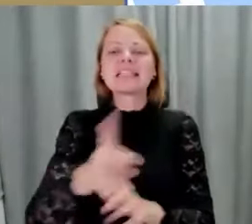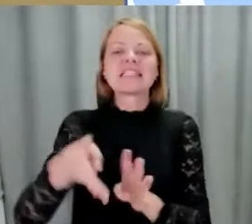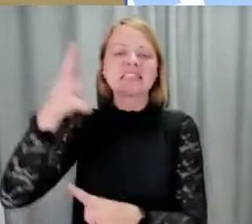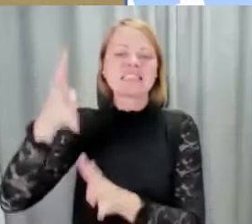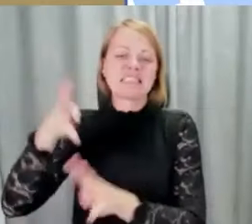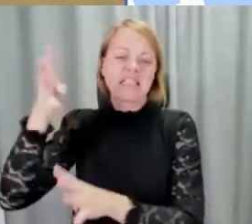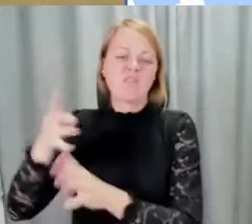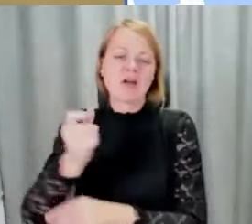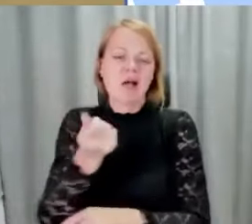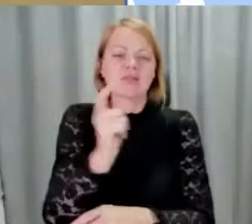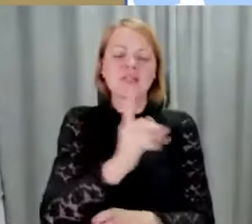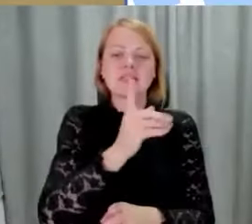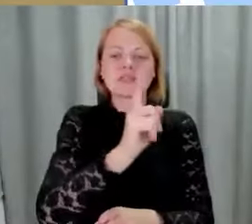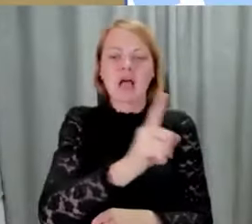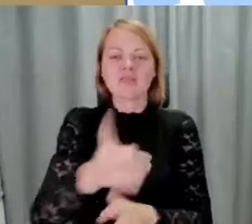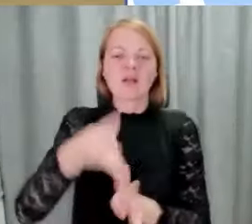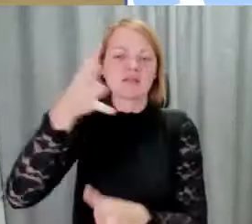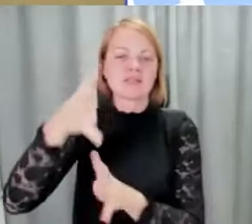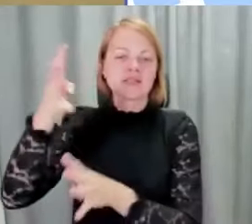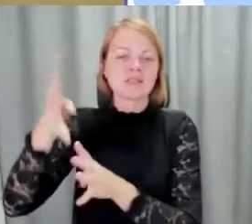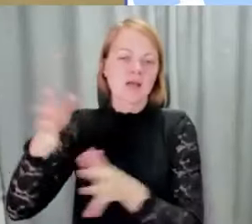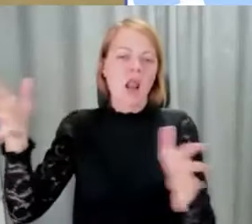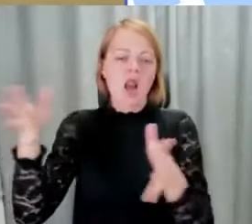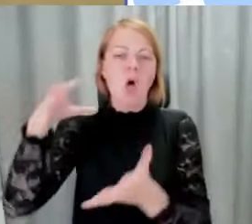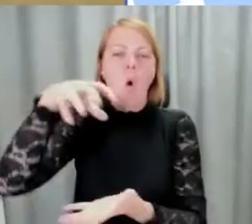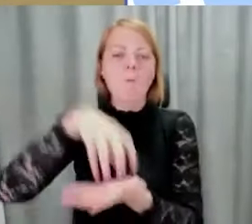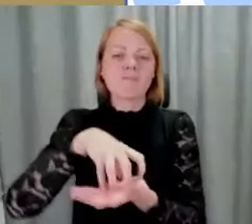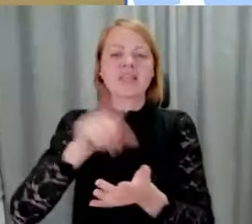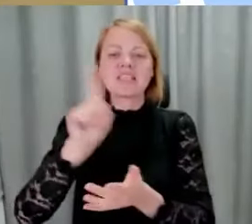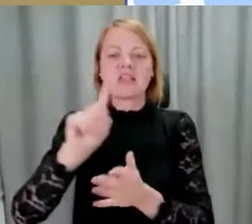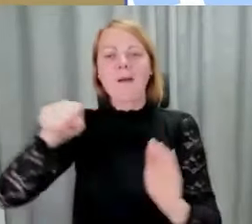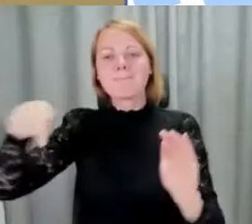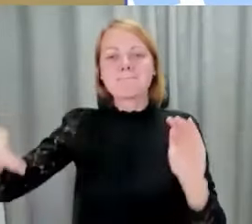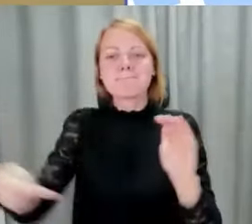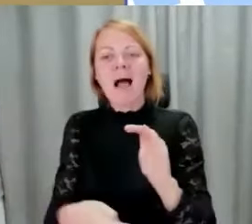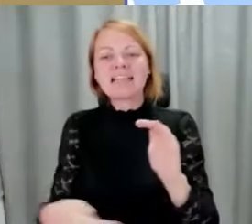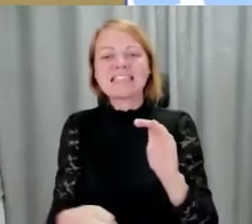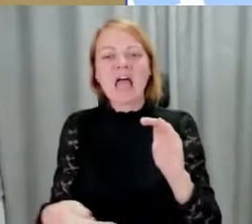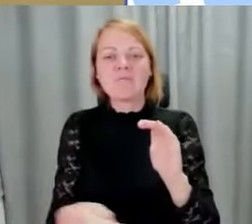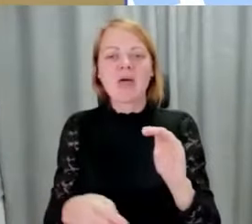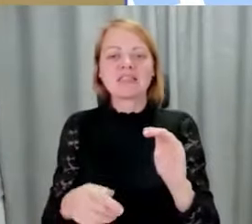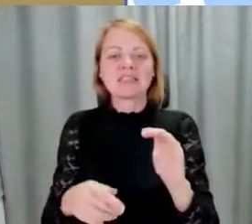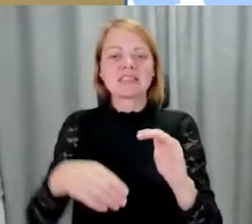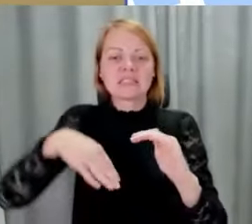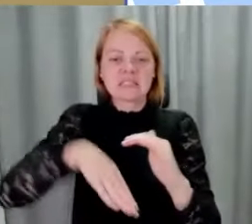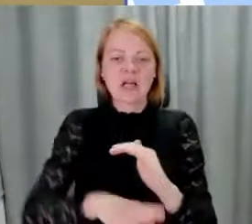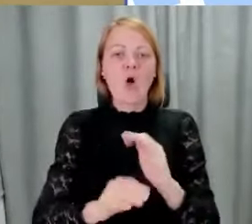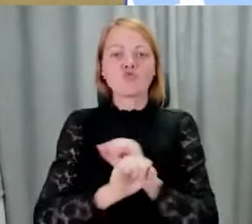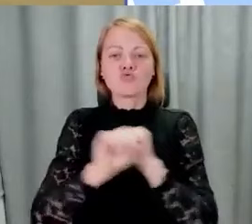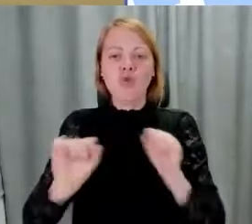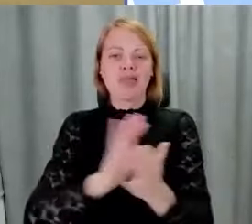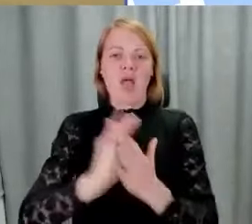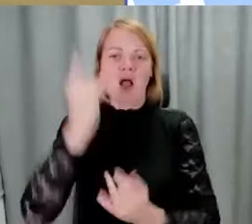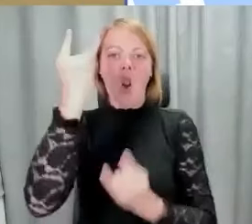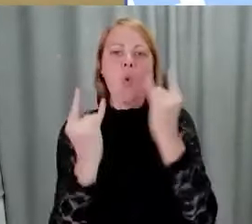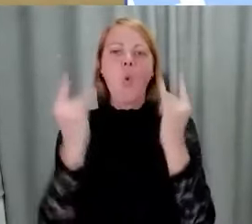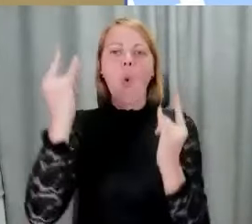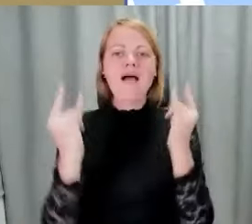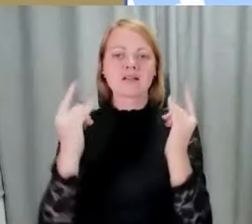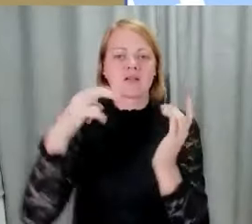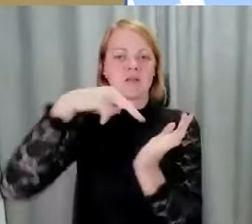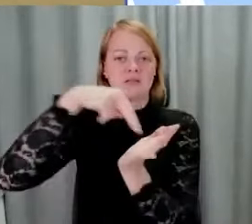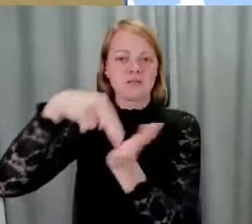daudzdzīvokļu dzīvojamai mājai vai lielākam objektam ir pazemes stāvs, kur ir drošāk nekā pie logiem vai talpās, kur nav tik droši.